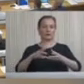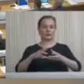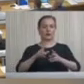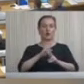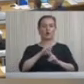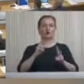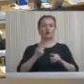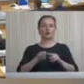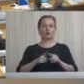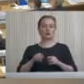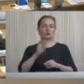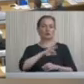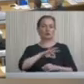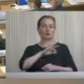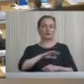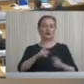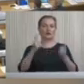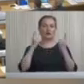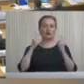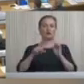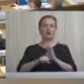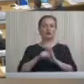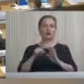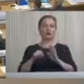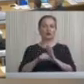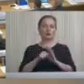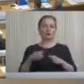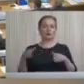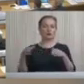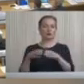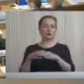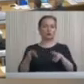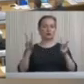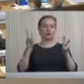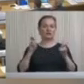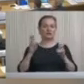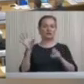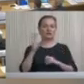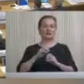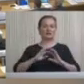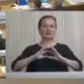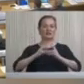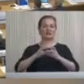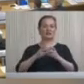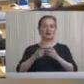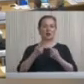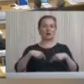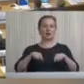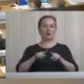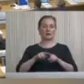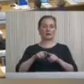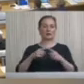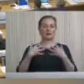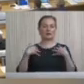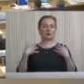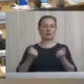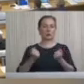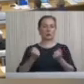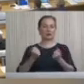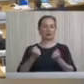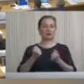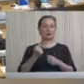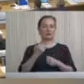теж сплошна корупція. Придумали свинячий грип, придумали вакцину, закупили, відмили гроші, на тому